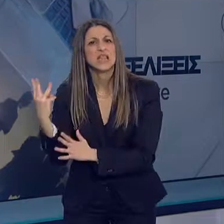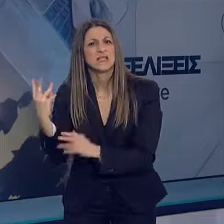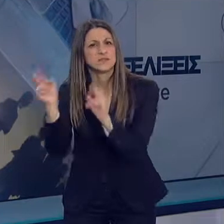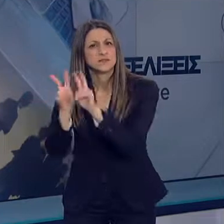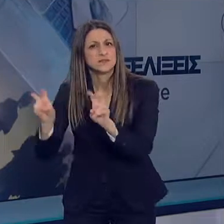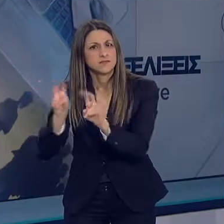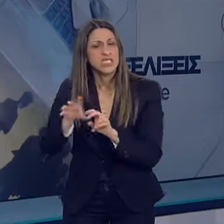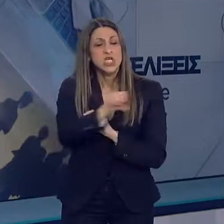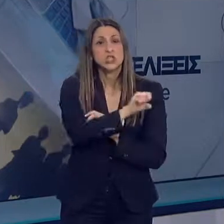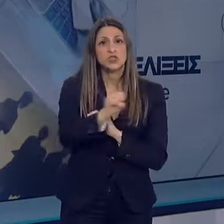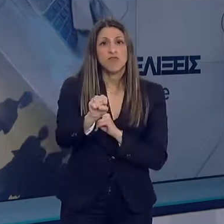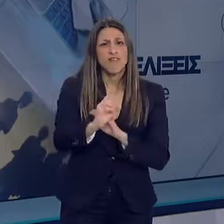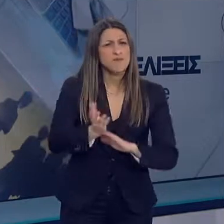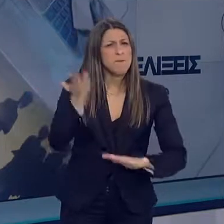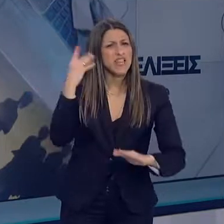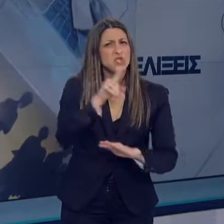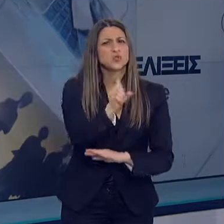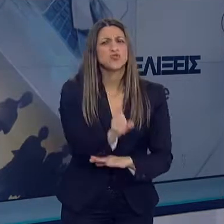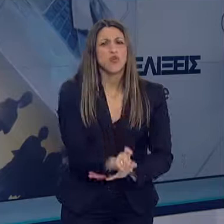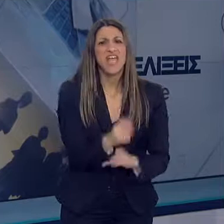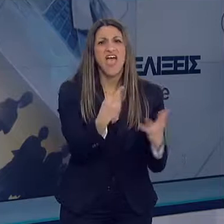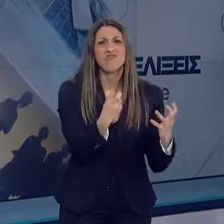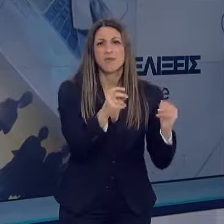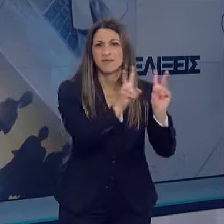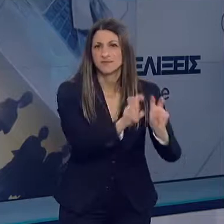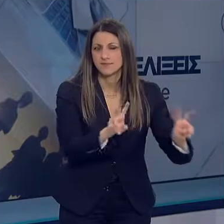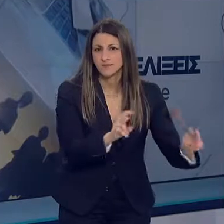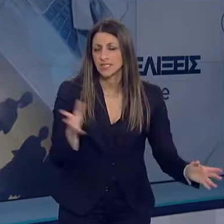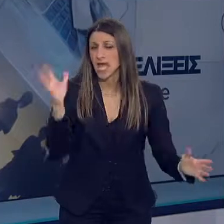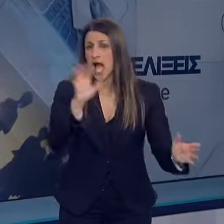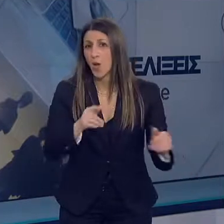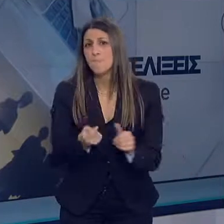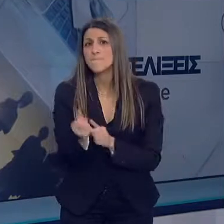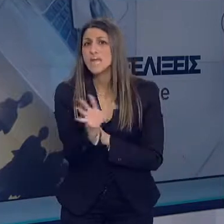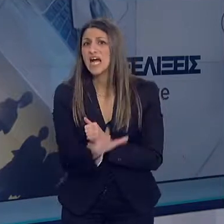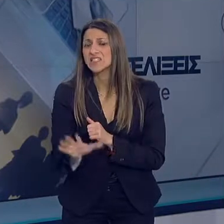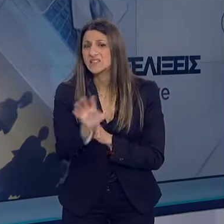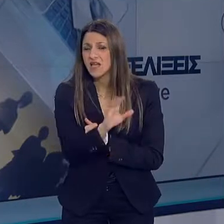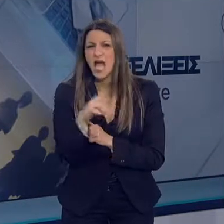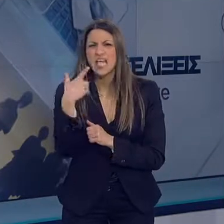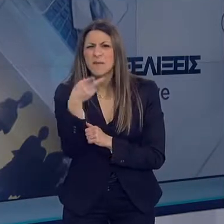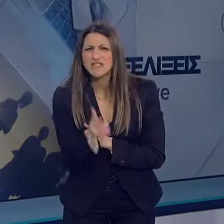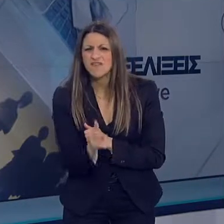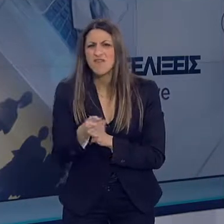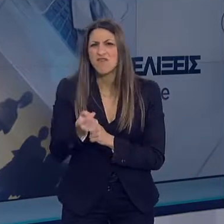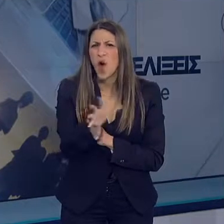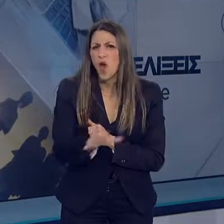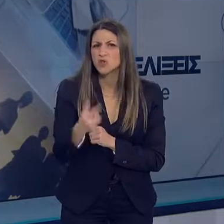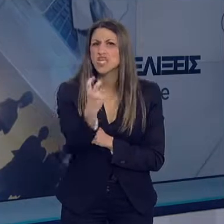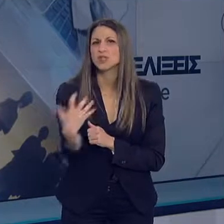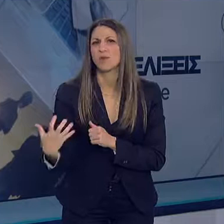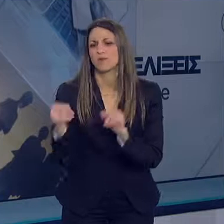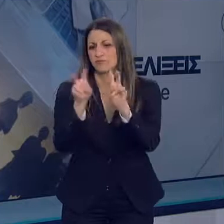ελέγχους. Στους Σοφάδες, στον Παλαιό Κεσμό Νέα Ζωή, σε 70 ελέγχους. Αλλά και στην ενότητα της Μαγνησίας, σε Αλιβέρια, Αγία Παρασκευή, Νεάπολη, Βόλου, 25